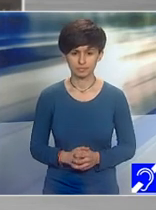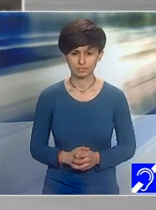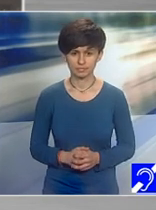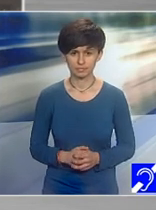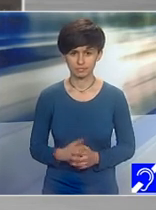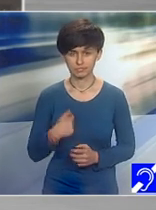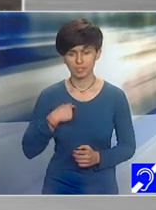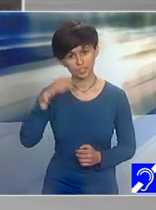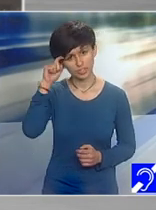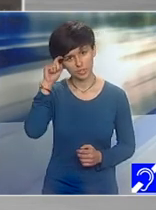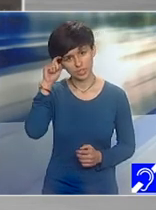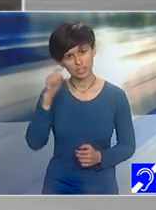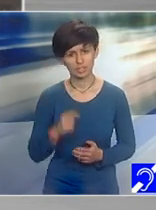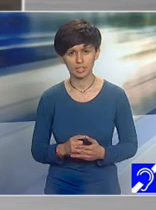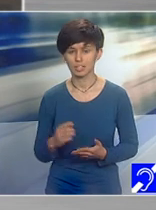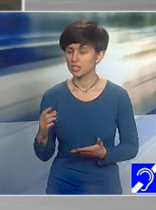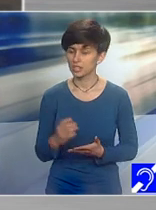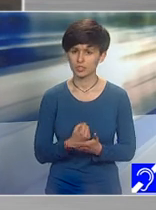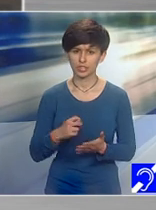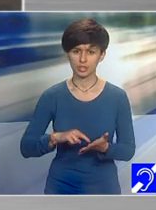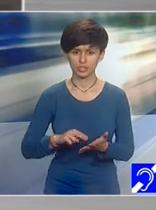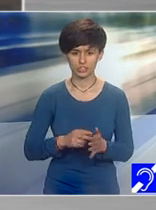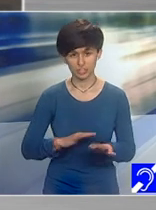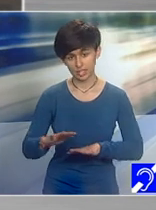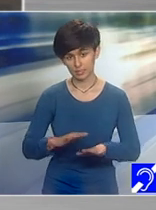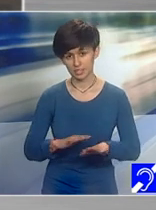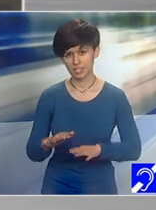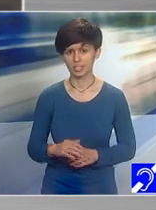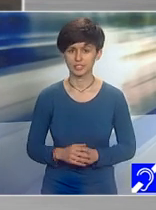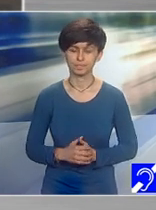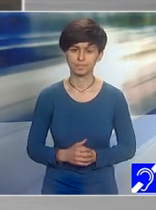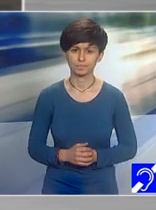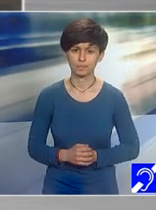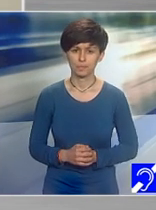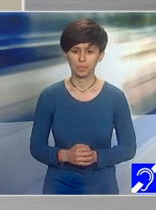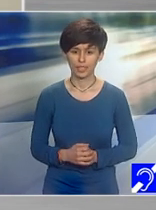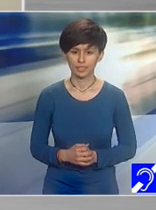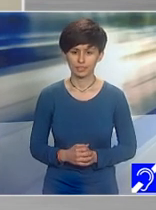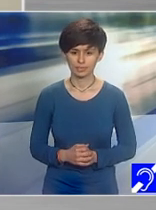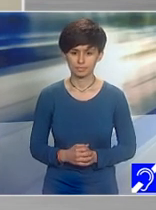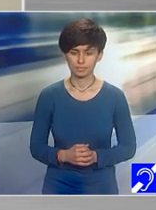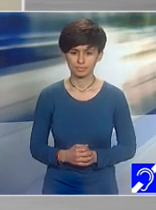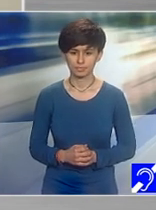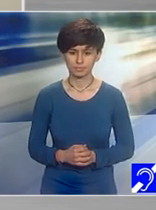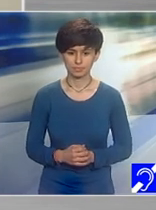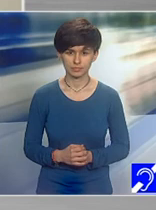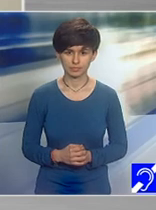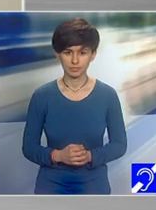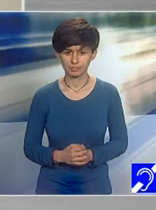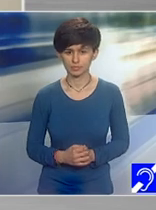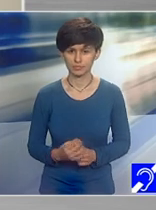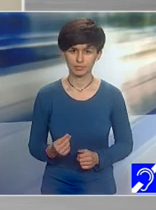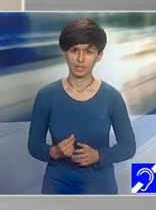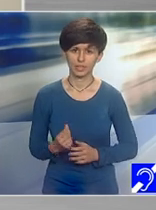administrația este tot o mare firmă. Vă mulțumesc foarte mult, domnule Roșnavski. Doamna Irina Pop, M10, vă